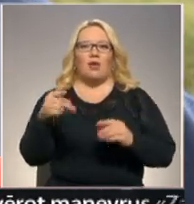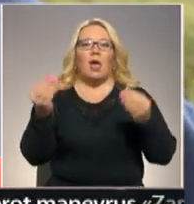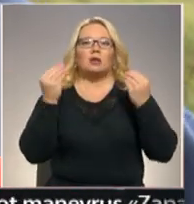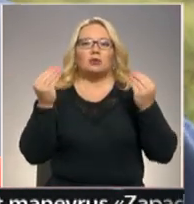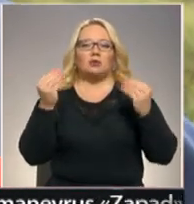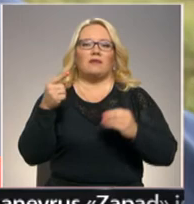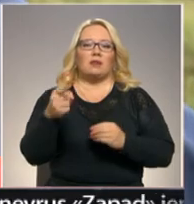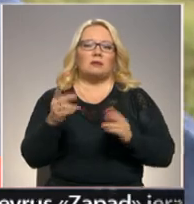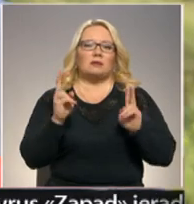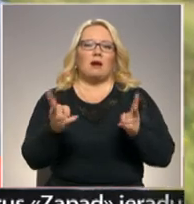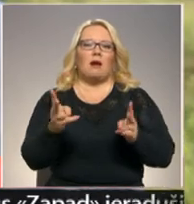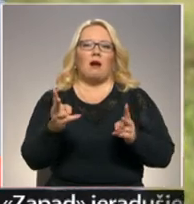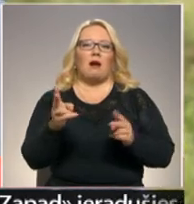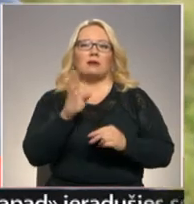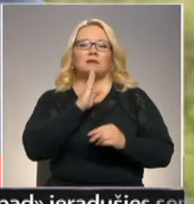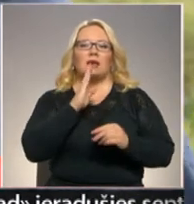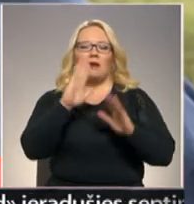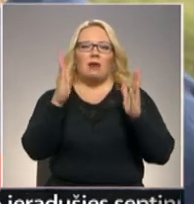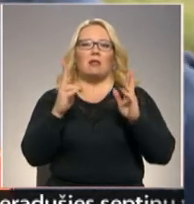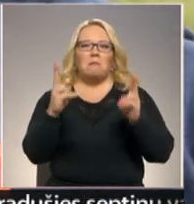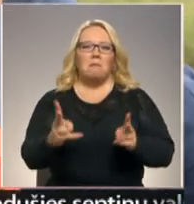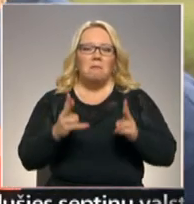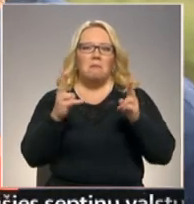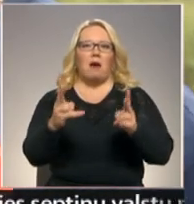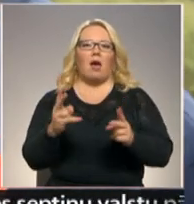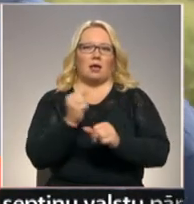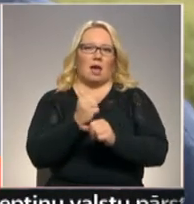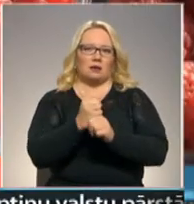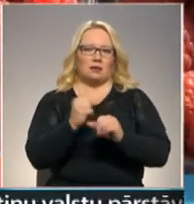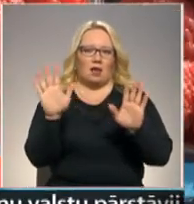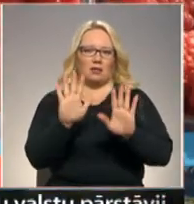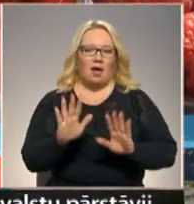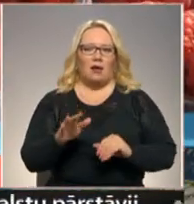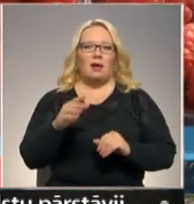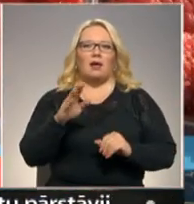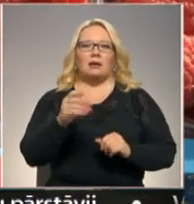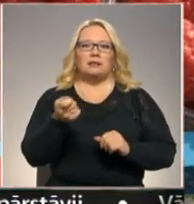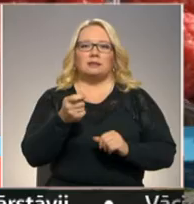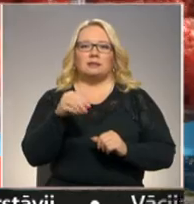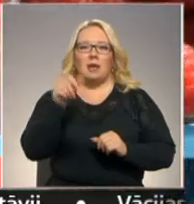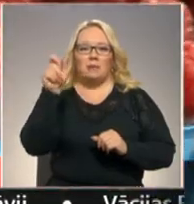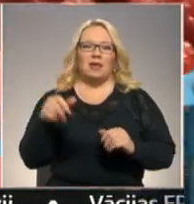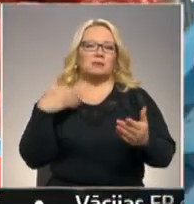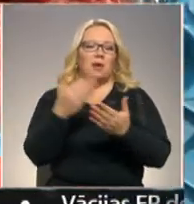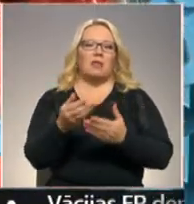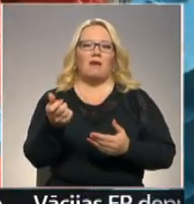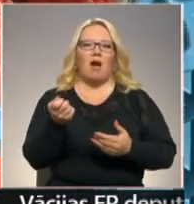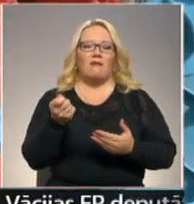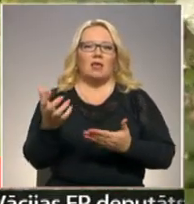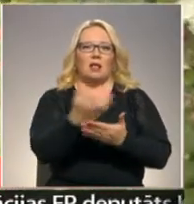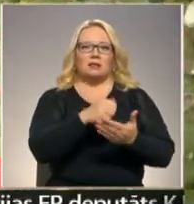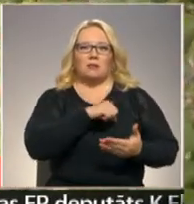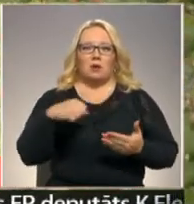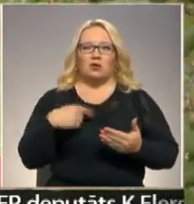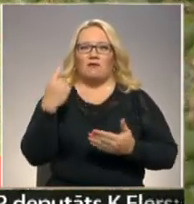viņas kā ar sievieti maigi jāstrādā ir. Zemnieks ikvienam piedāvā avenes lasīt pašam, tad kilograms